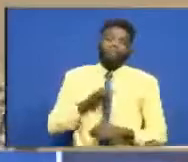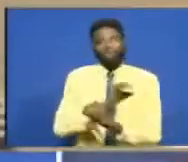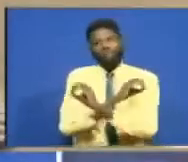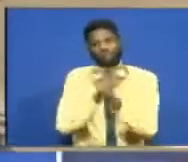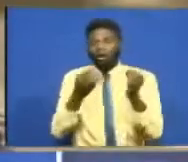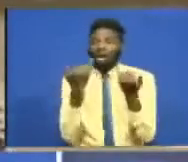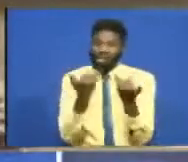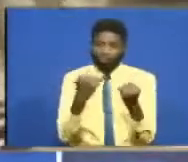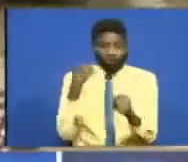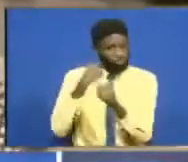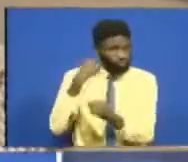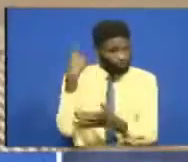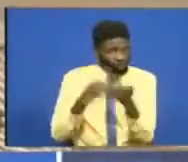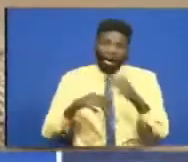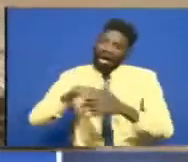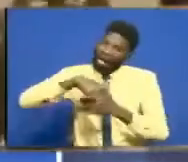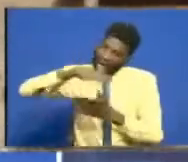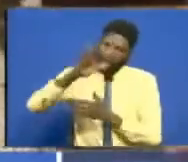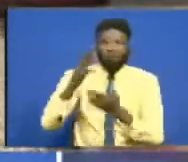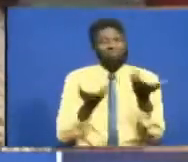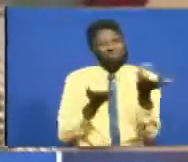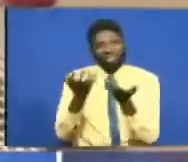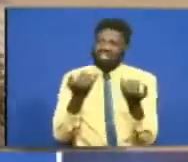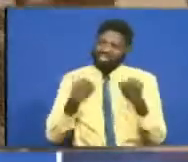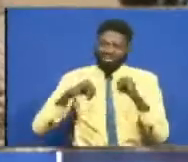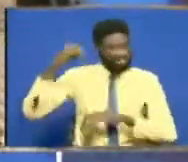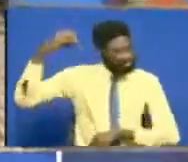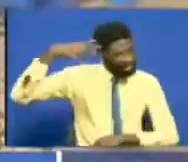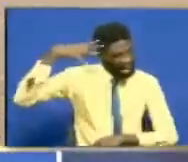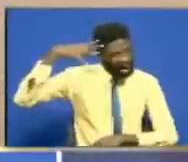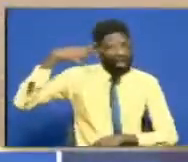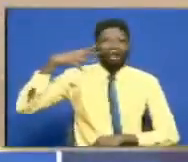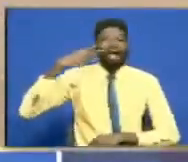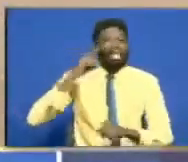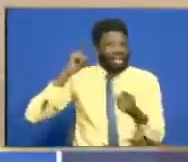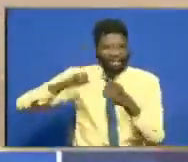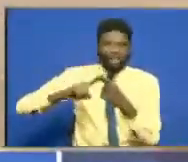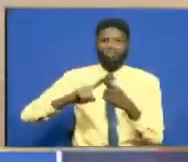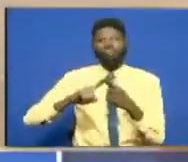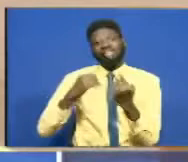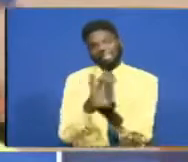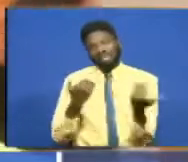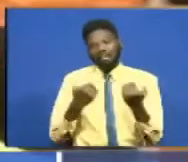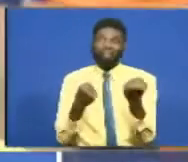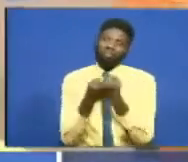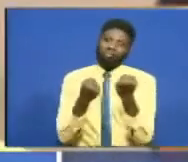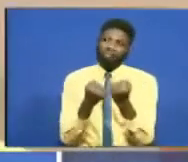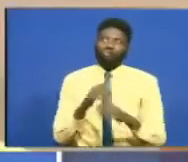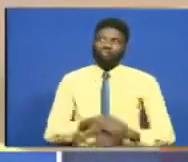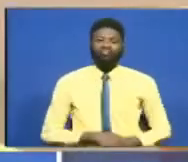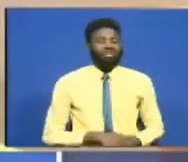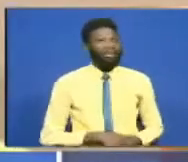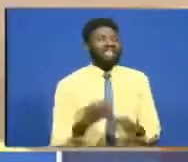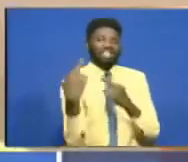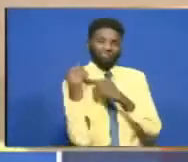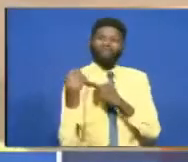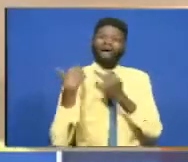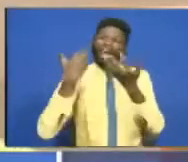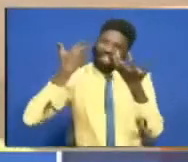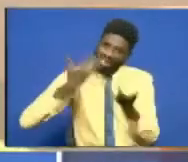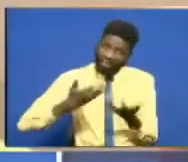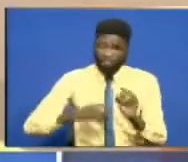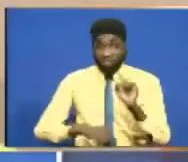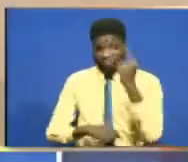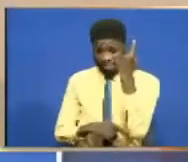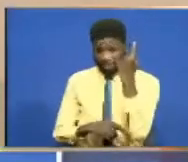ribaro, kukaa nje, unakaa jua, ajila watoto yake. Wako na jukumu kubwa. Jukumu ya kwanza ni